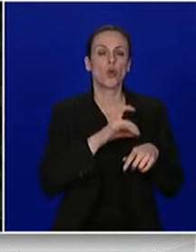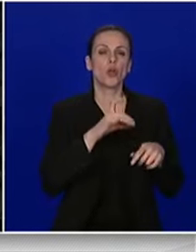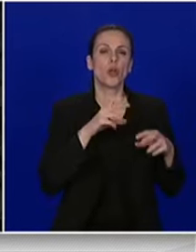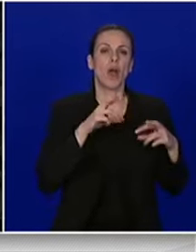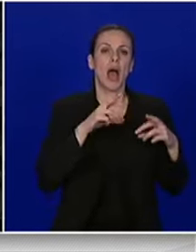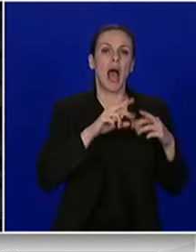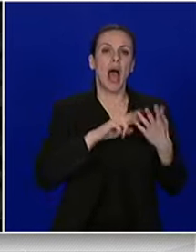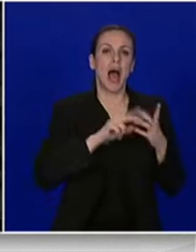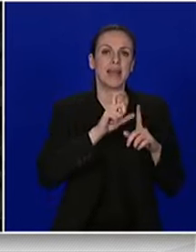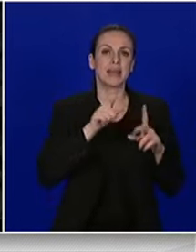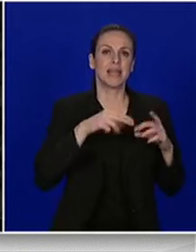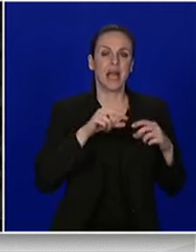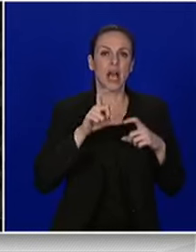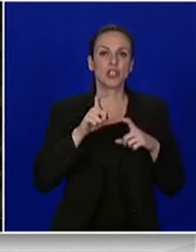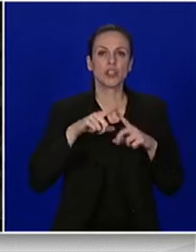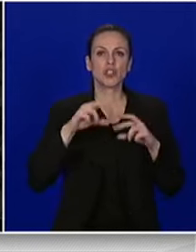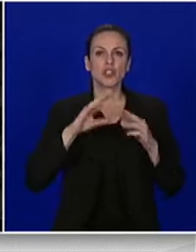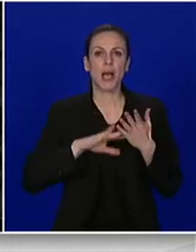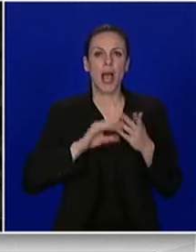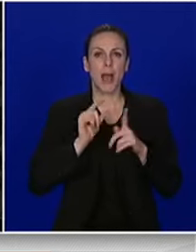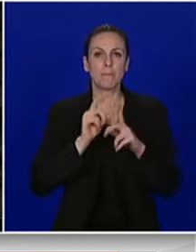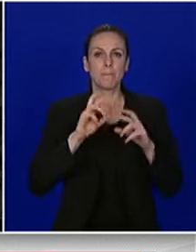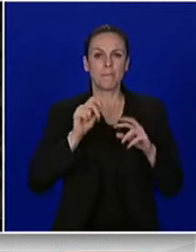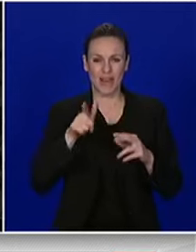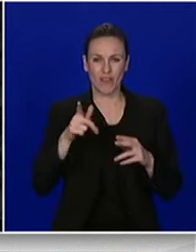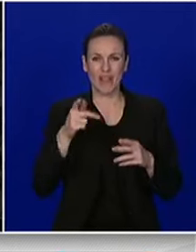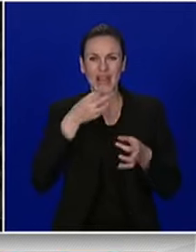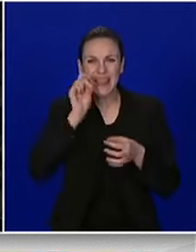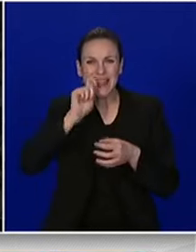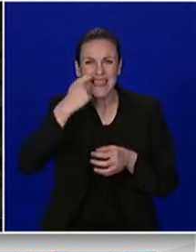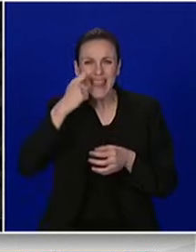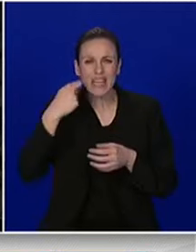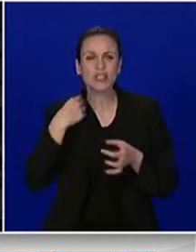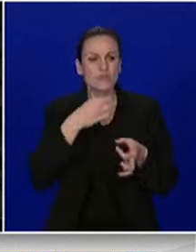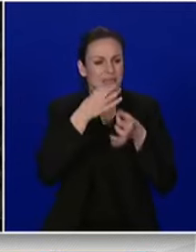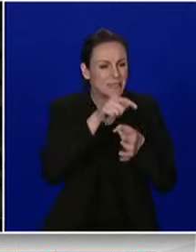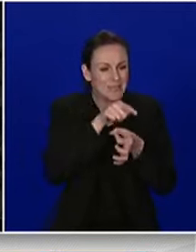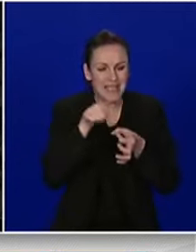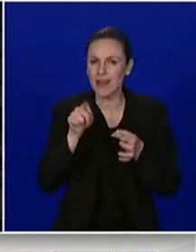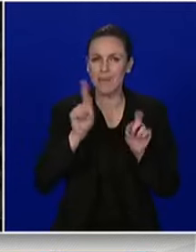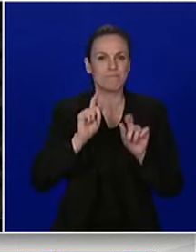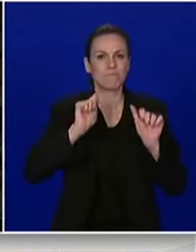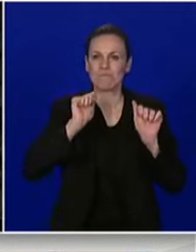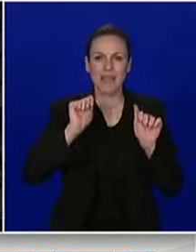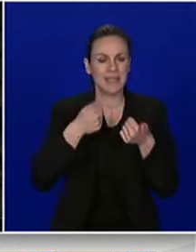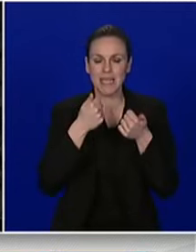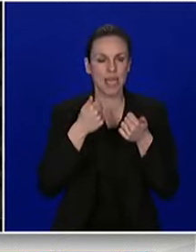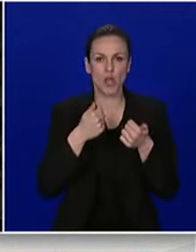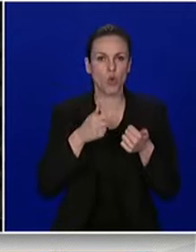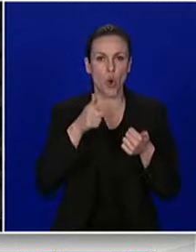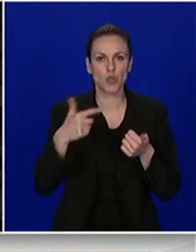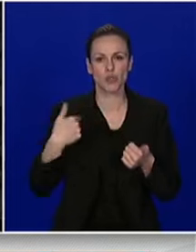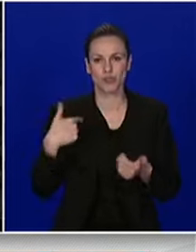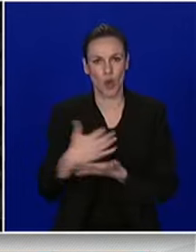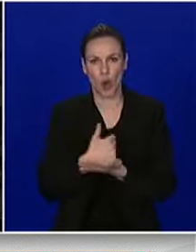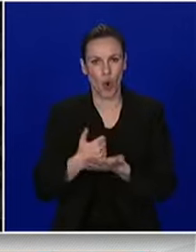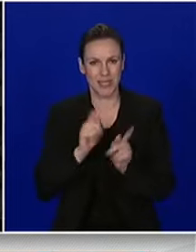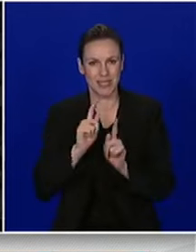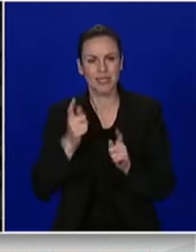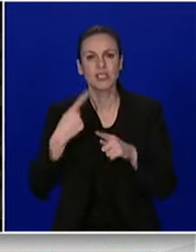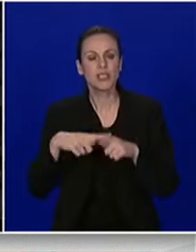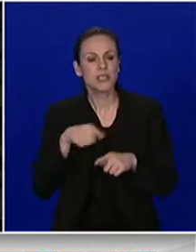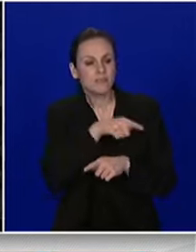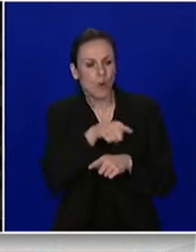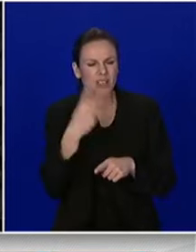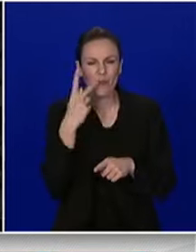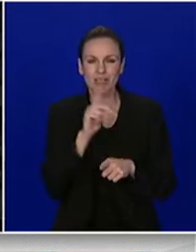Štampar. One testove koje smo mi ispitivali nisu još u rutinskoj primjeni jer se nisu